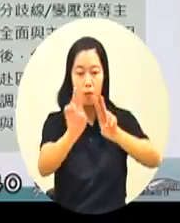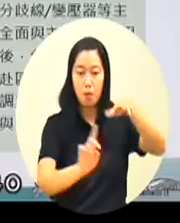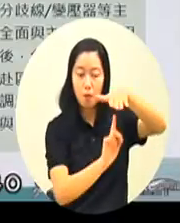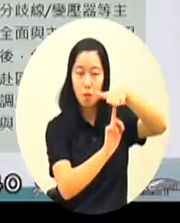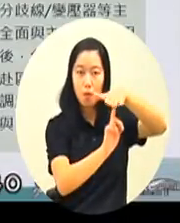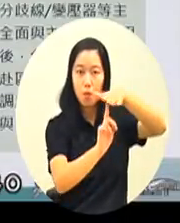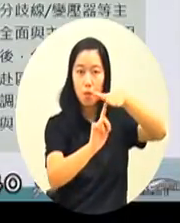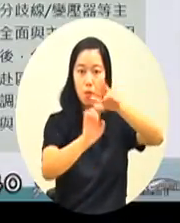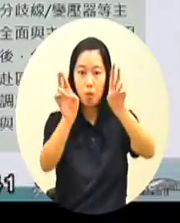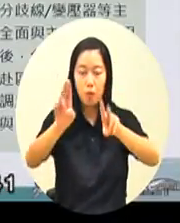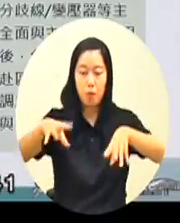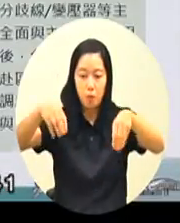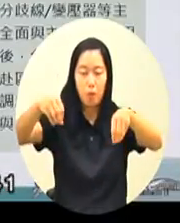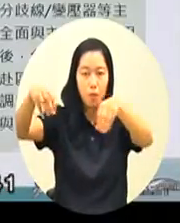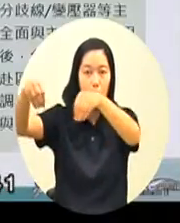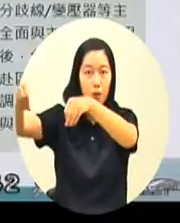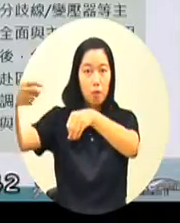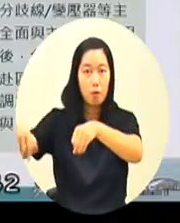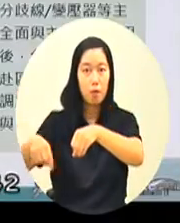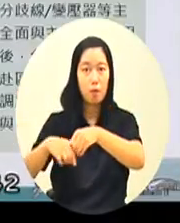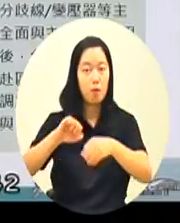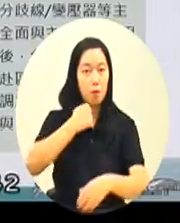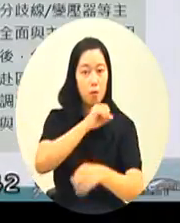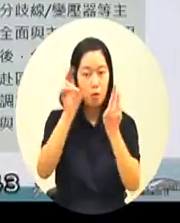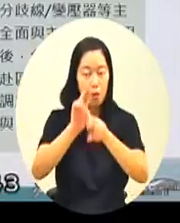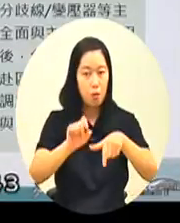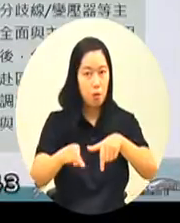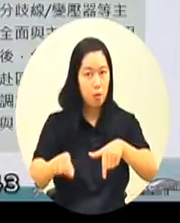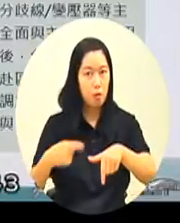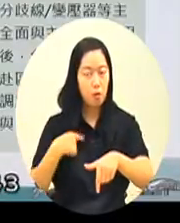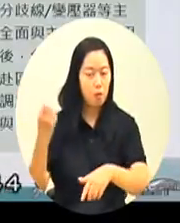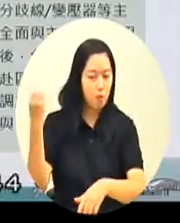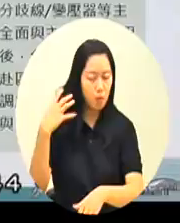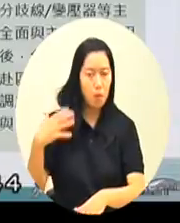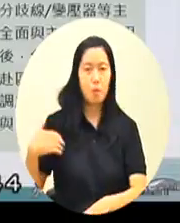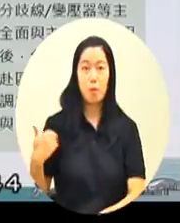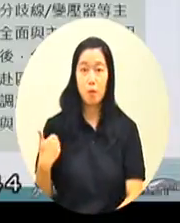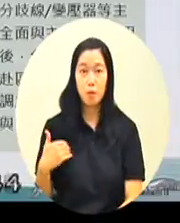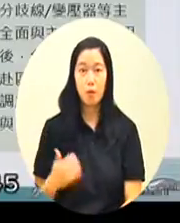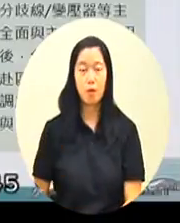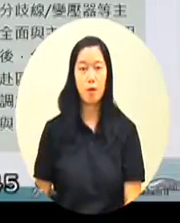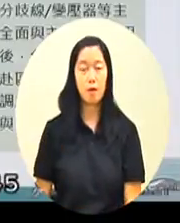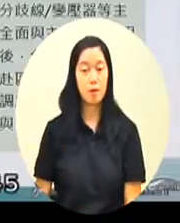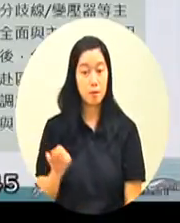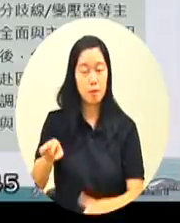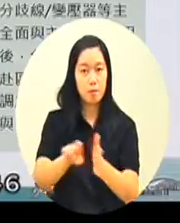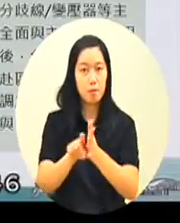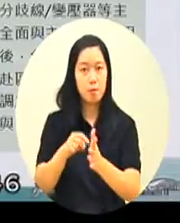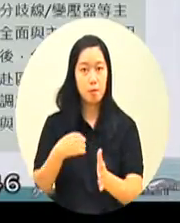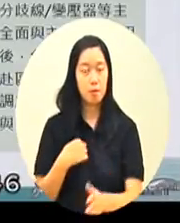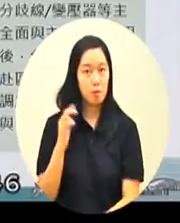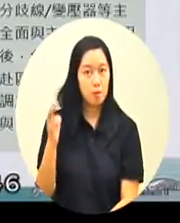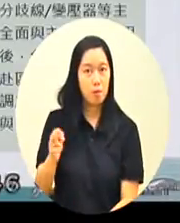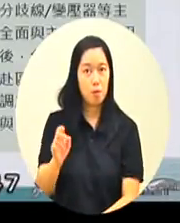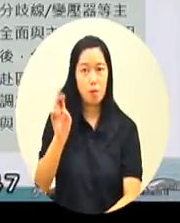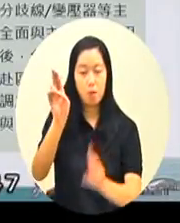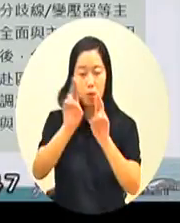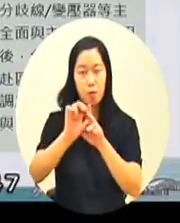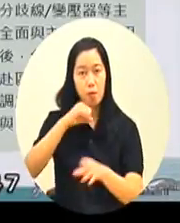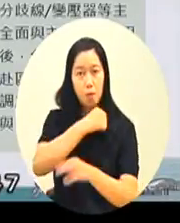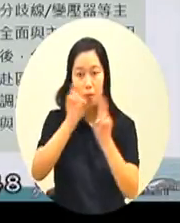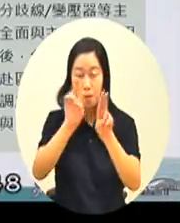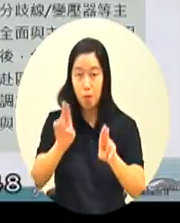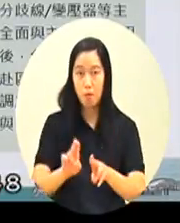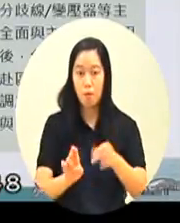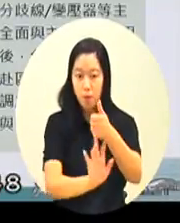的停电户，那台电公司可能也没有掌握到资讯。那这个时候我们会用台电的各业务所业务单